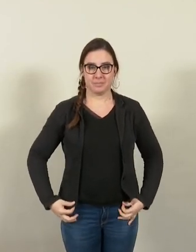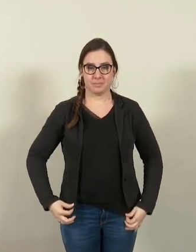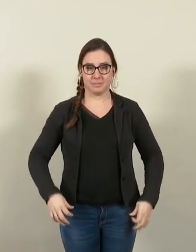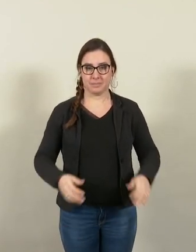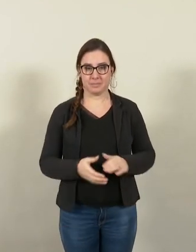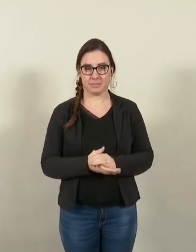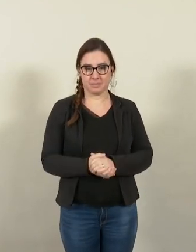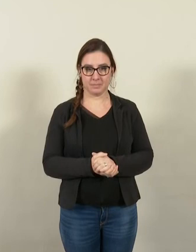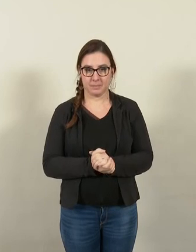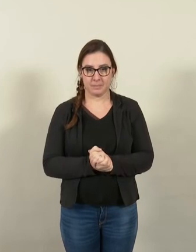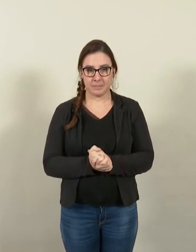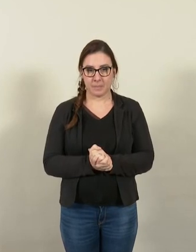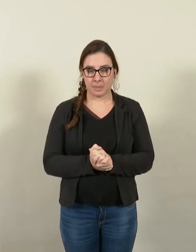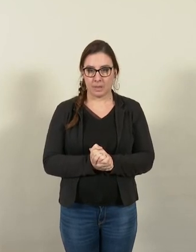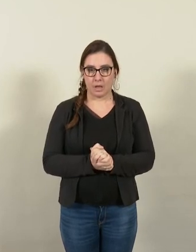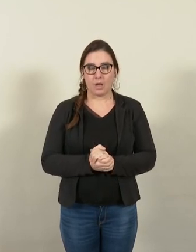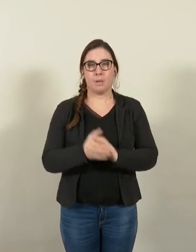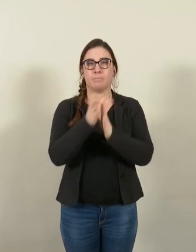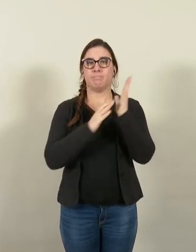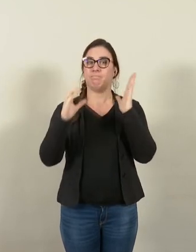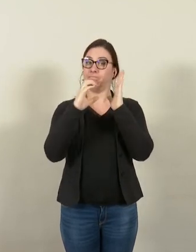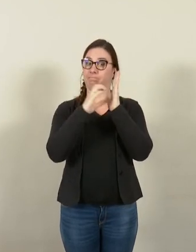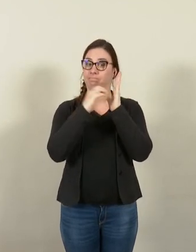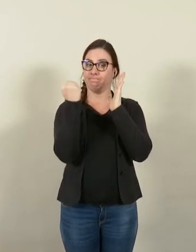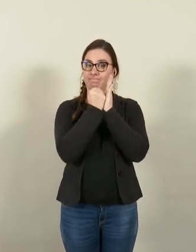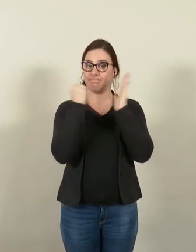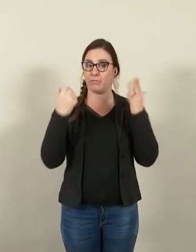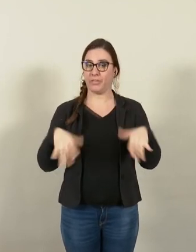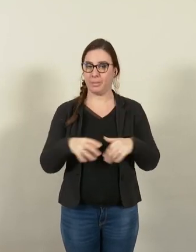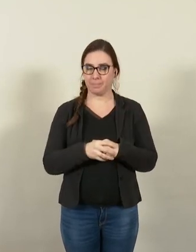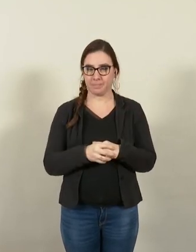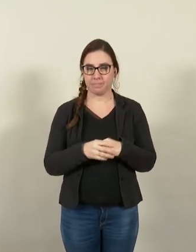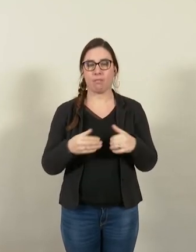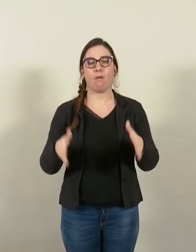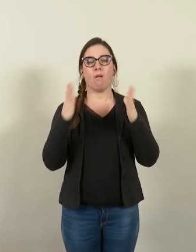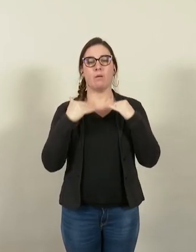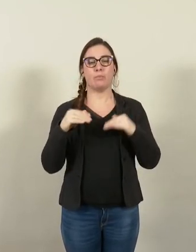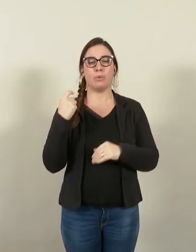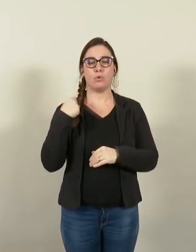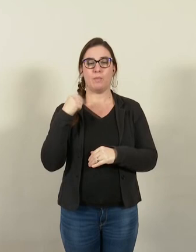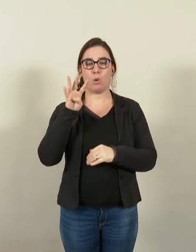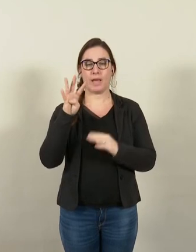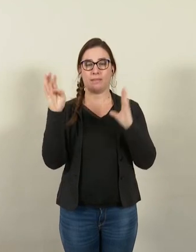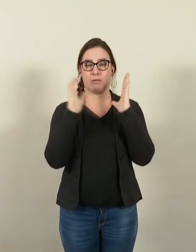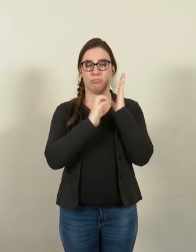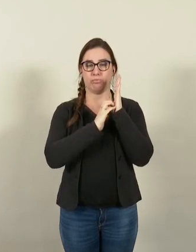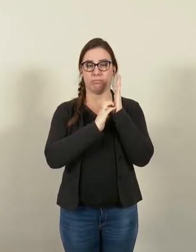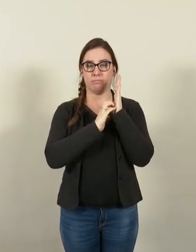main et cette délibération est adoptée la délibération numéro 4